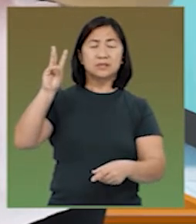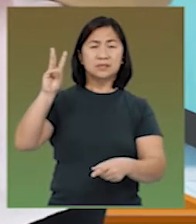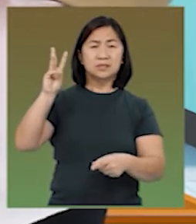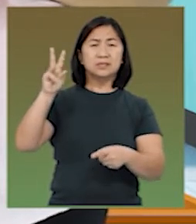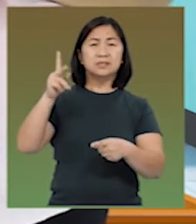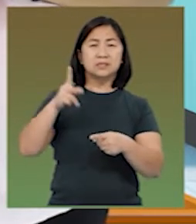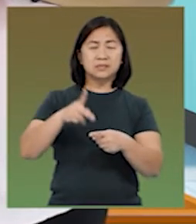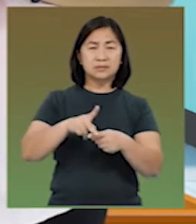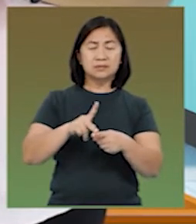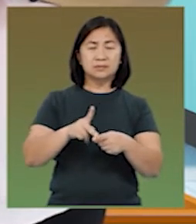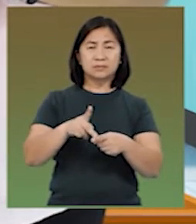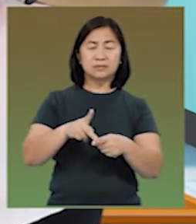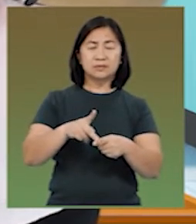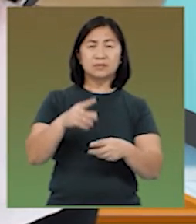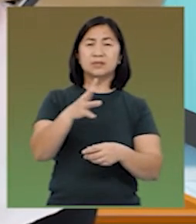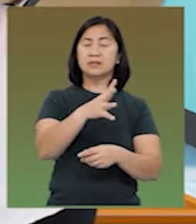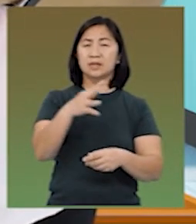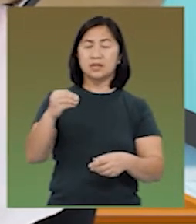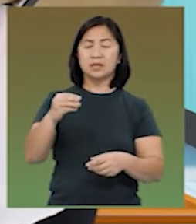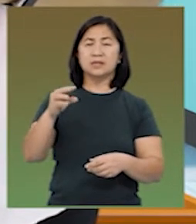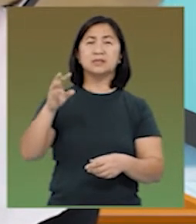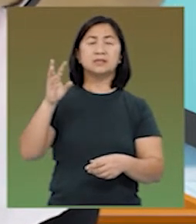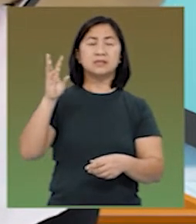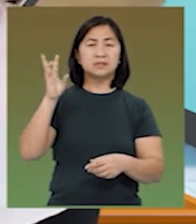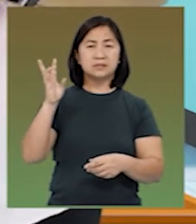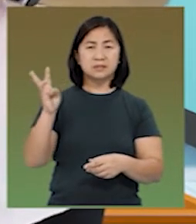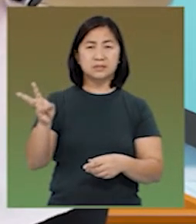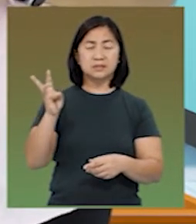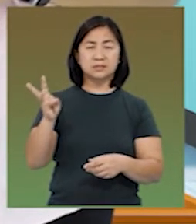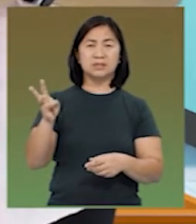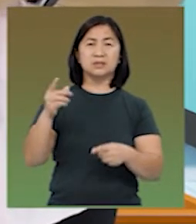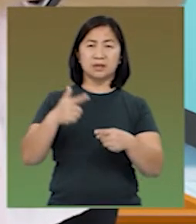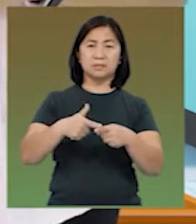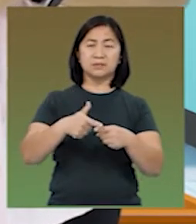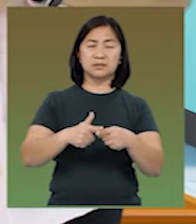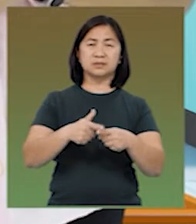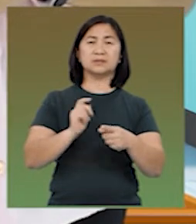ay 6 kilograms at 60 grams.